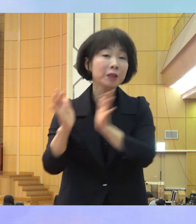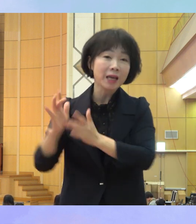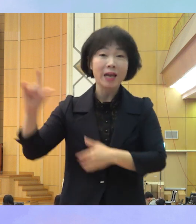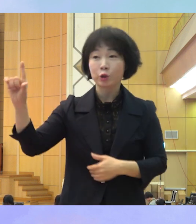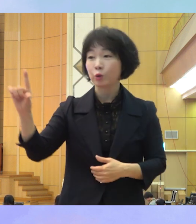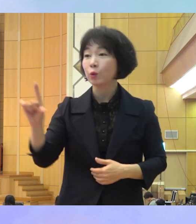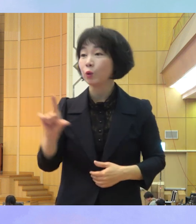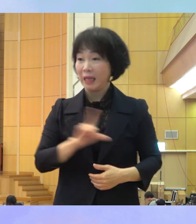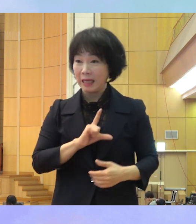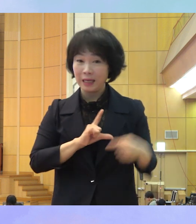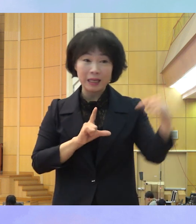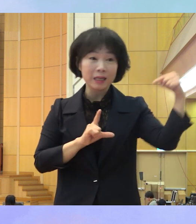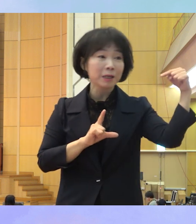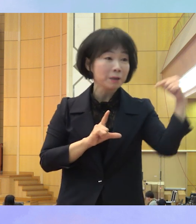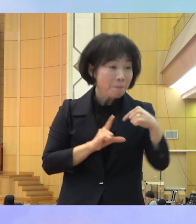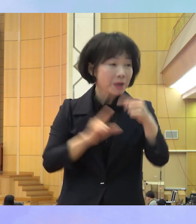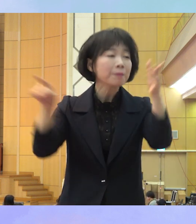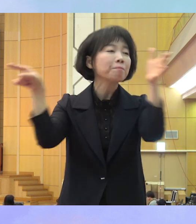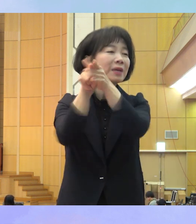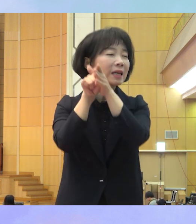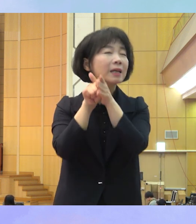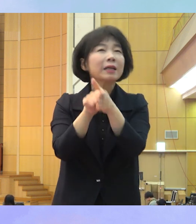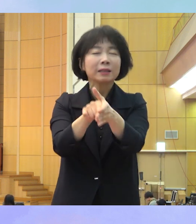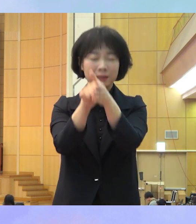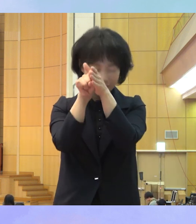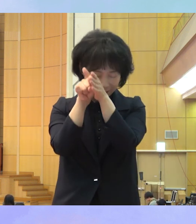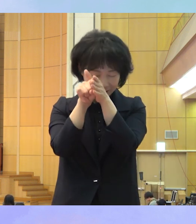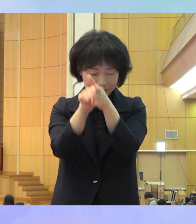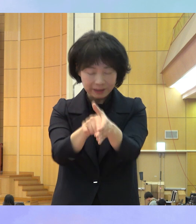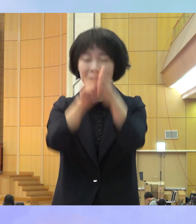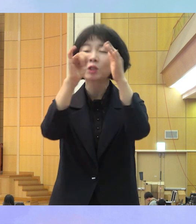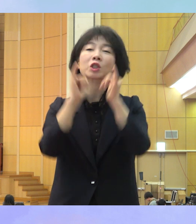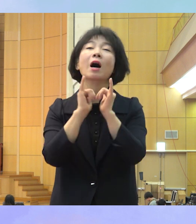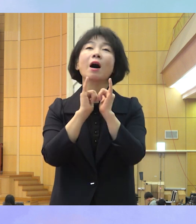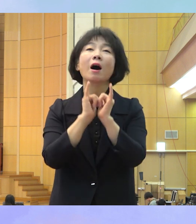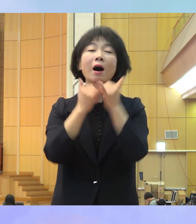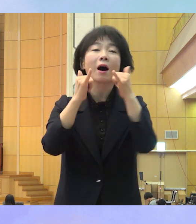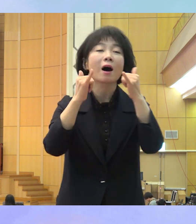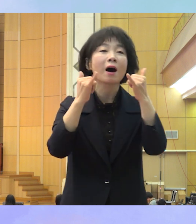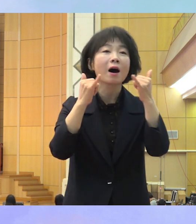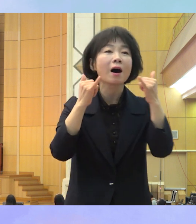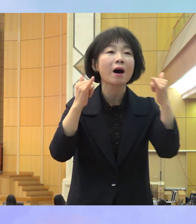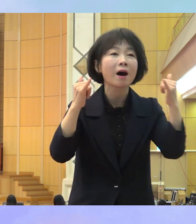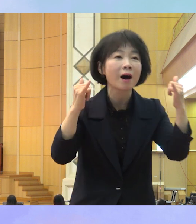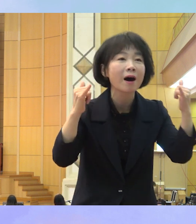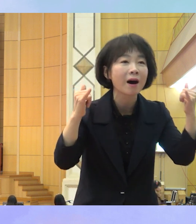자. 예수 이름을 믿는